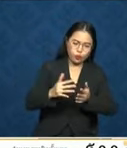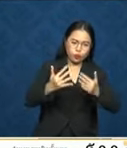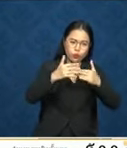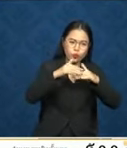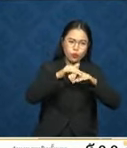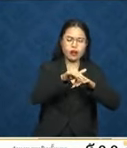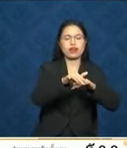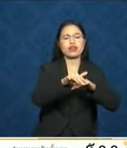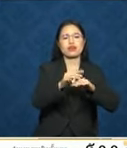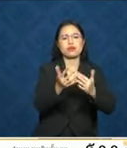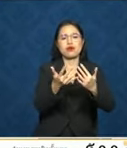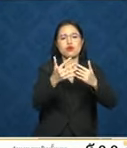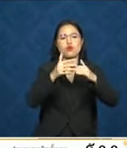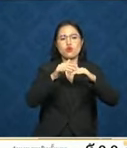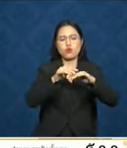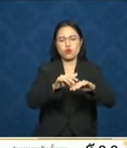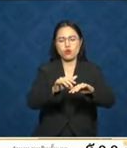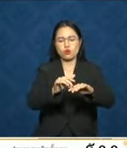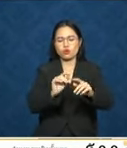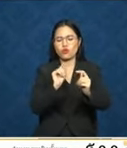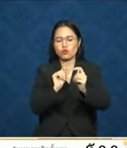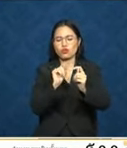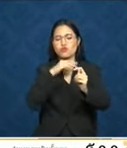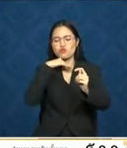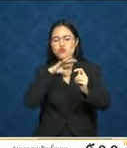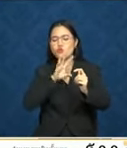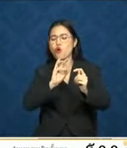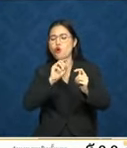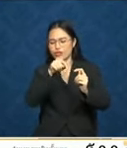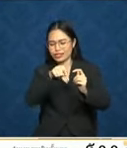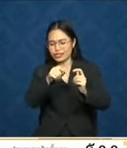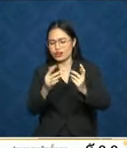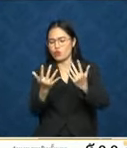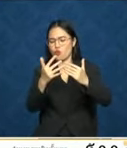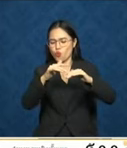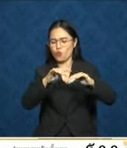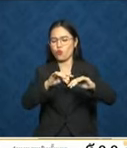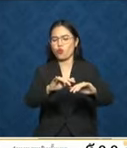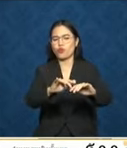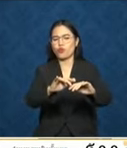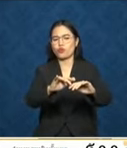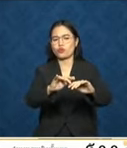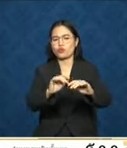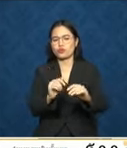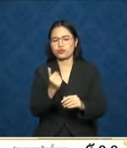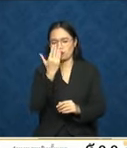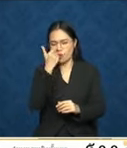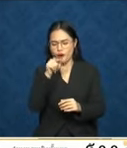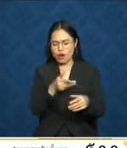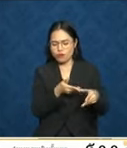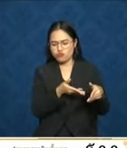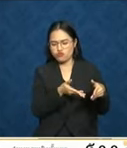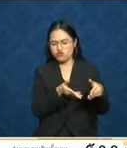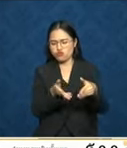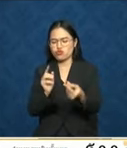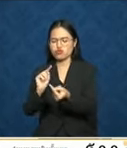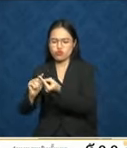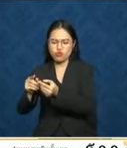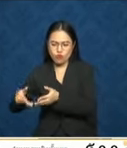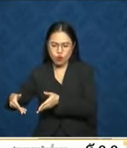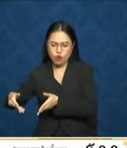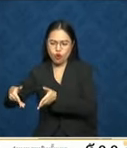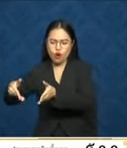ตำบลชลัดและตำบลสมหวังก็ไหลมารวมกันในพื้นที่ตรงนี้ค่ะเพื่อที่จะผ่านไปคลองลำเบ็ดแล้ว